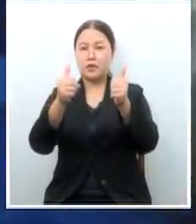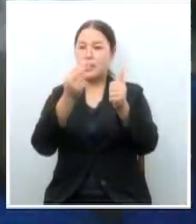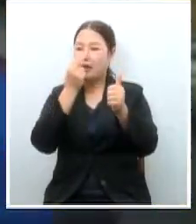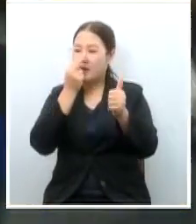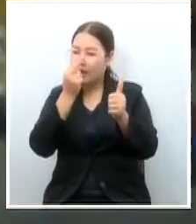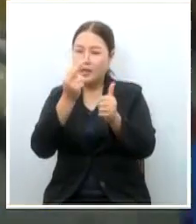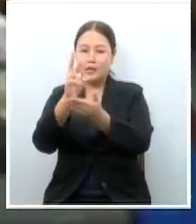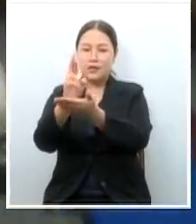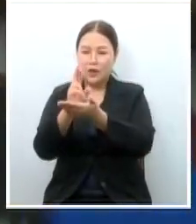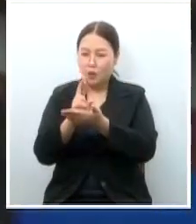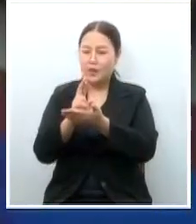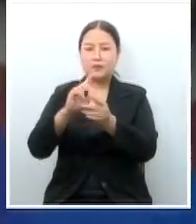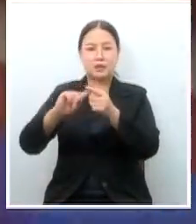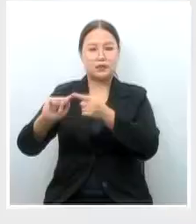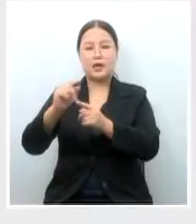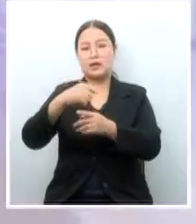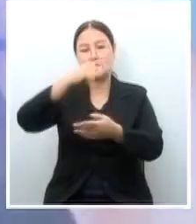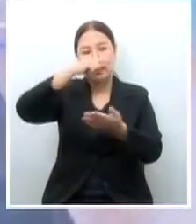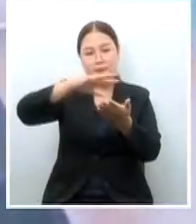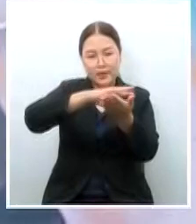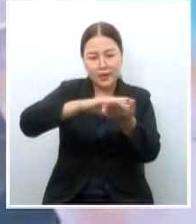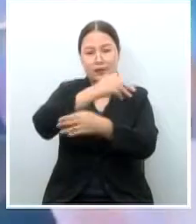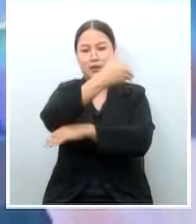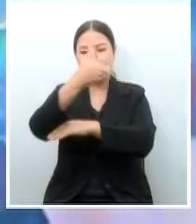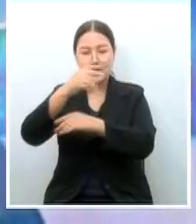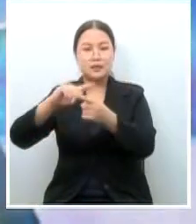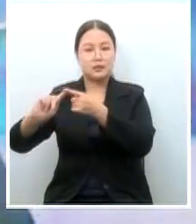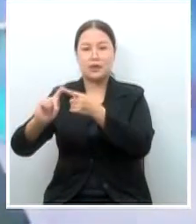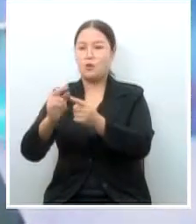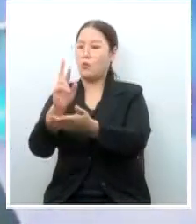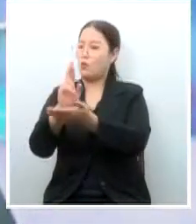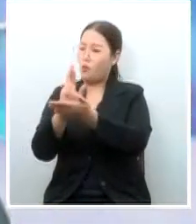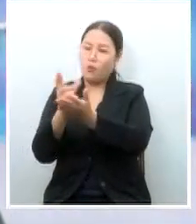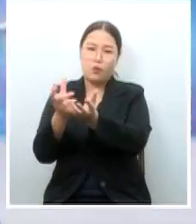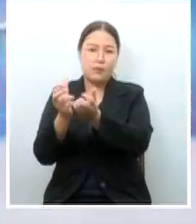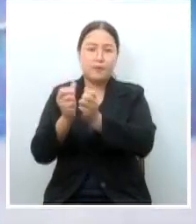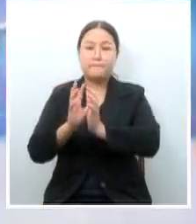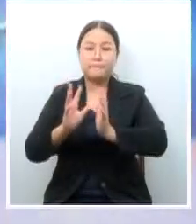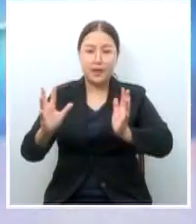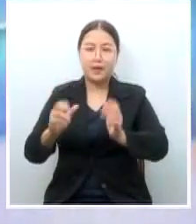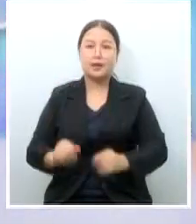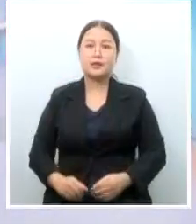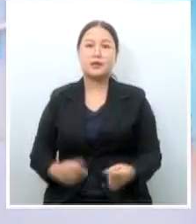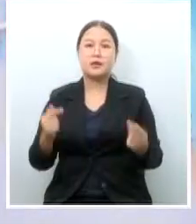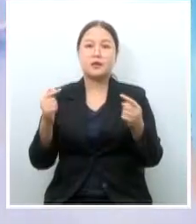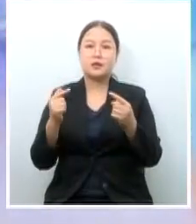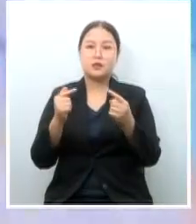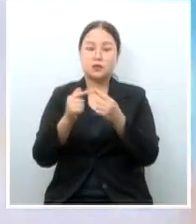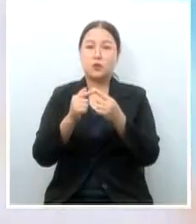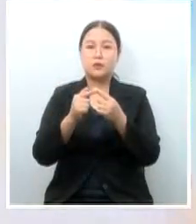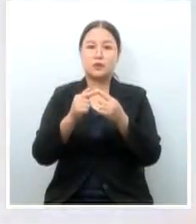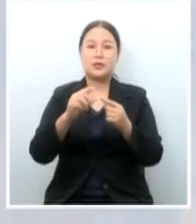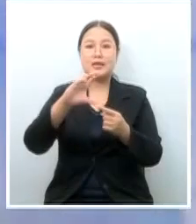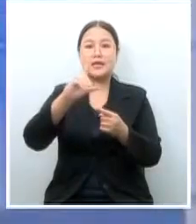ระดับประเทศและระดับนานาชาติการแข่งขันโอลิมปิกวิชาการระดับชาติสาขาภูมิศาสตร์และชีววิทย